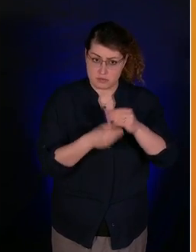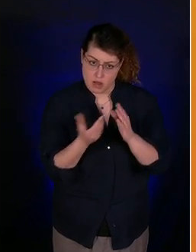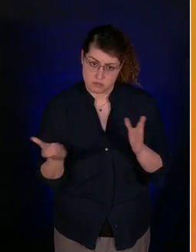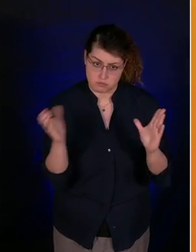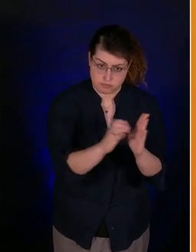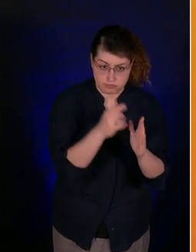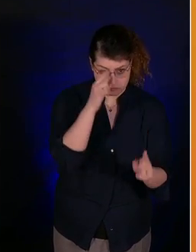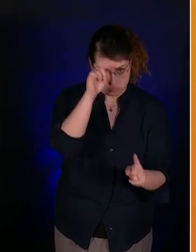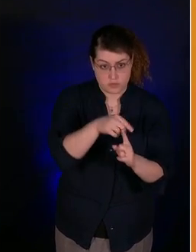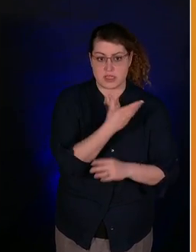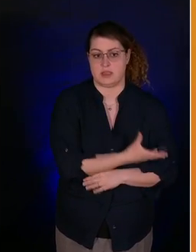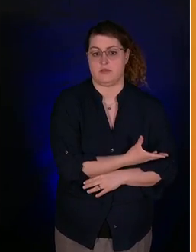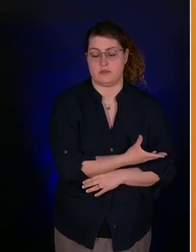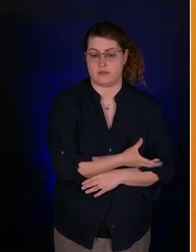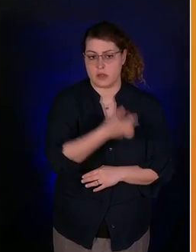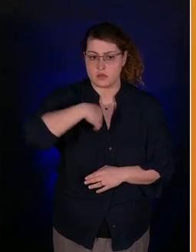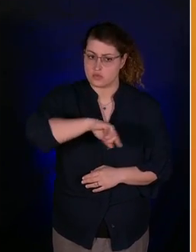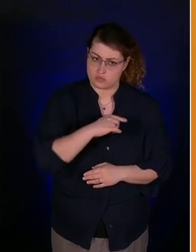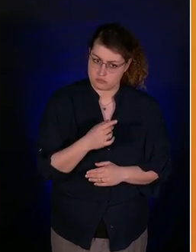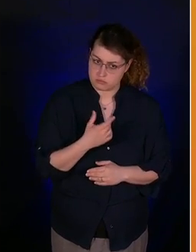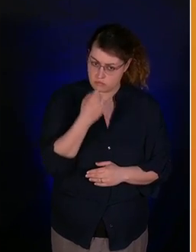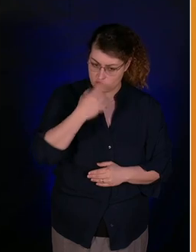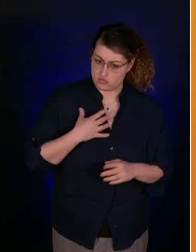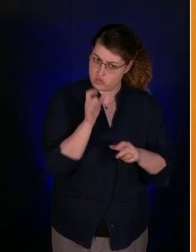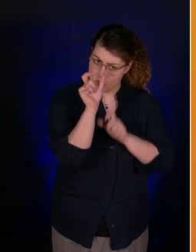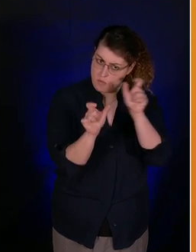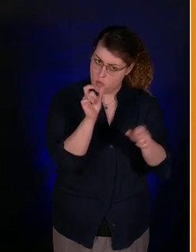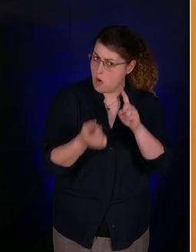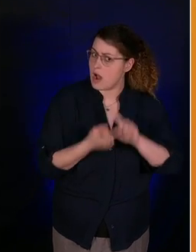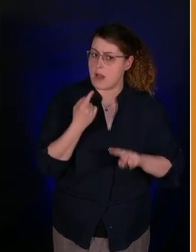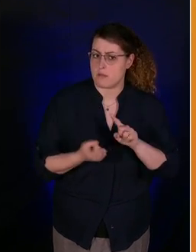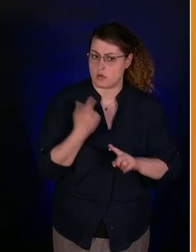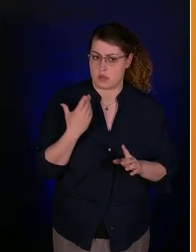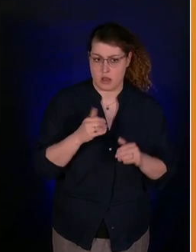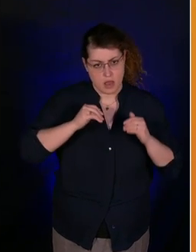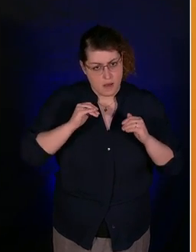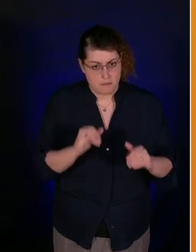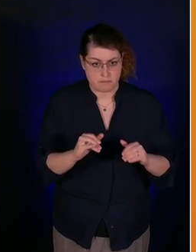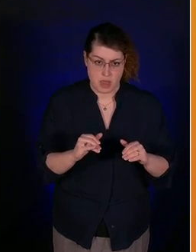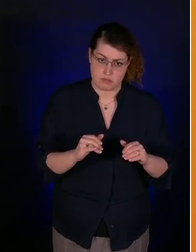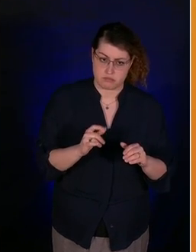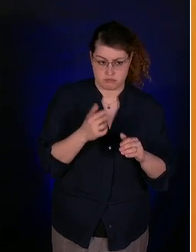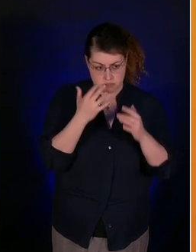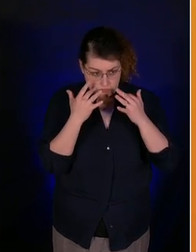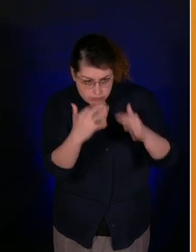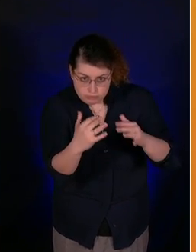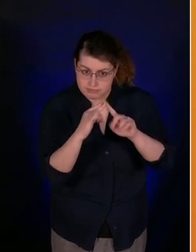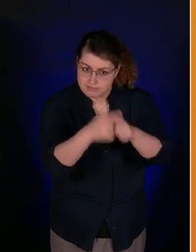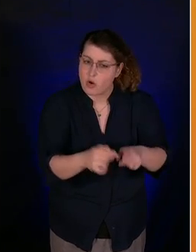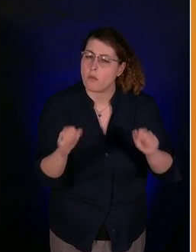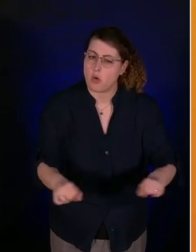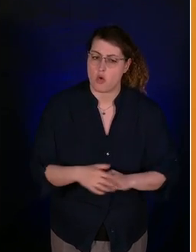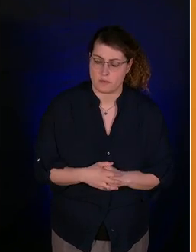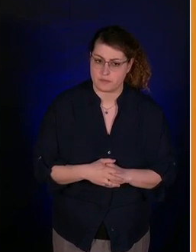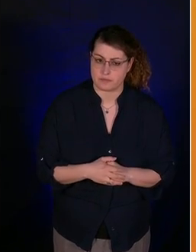sens, convaincus que nous sommes, que les mots ont une importance cruciale, y compris dans leur capacité d'influence. Dans le